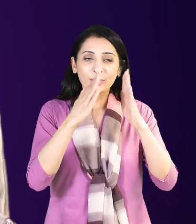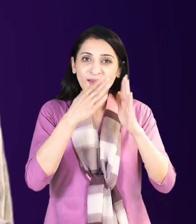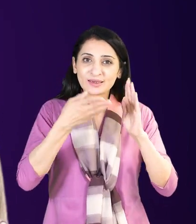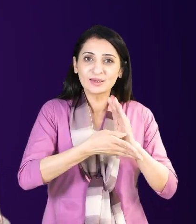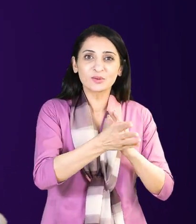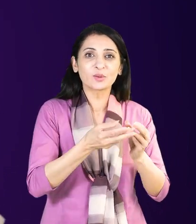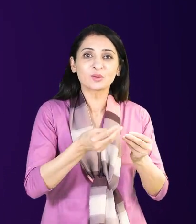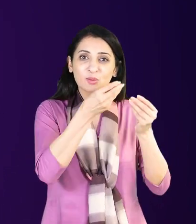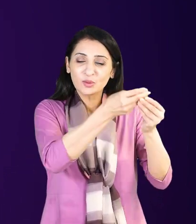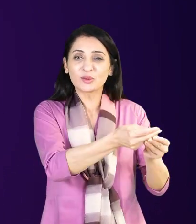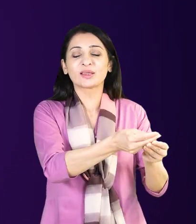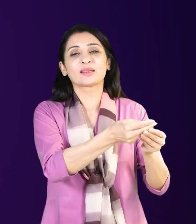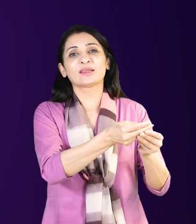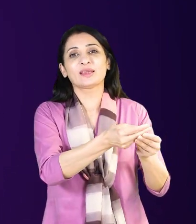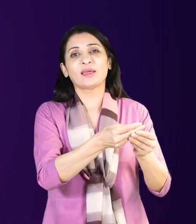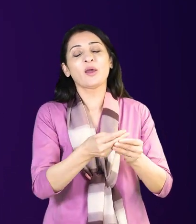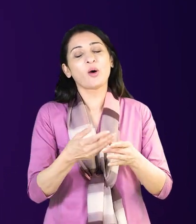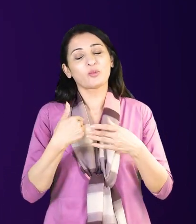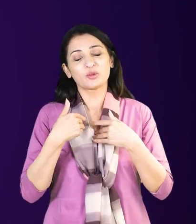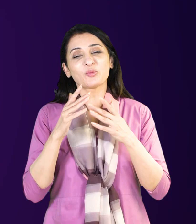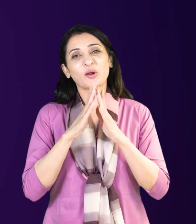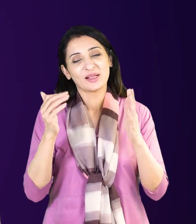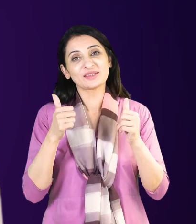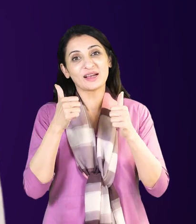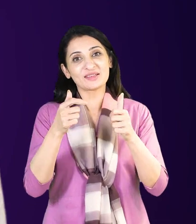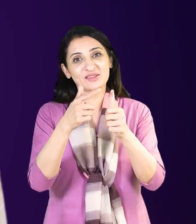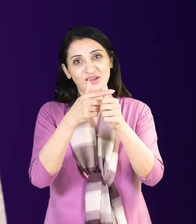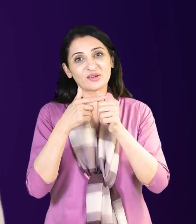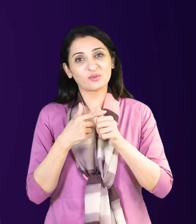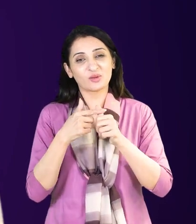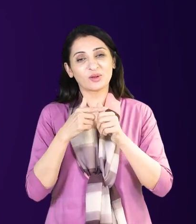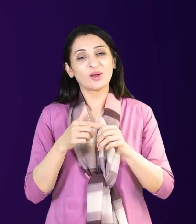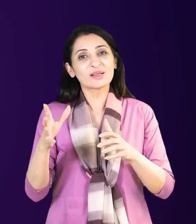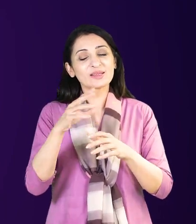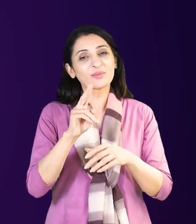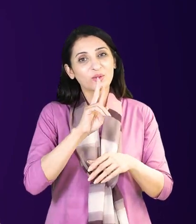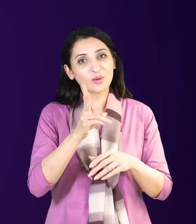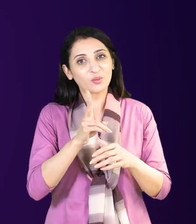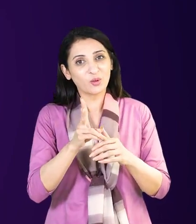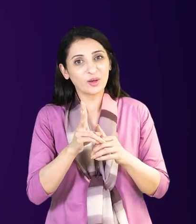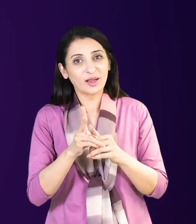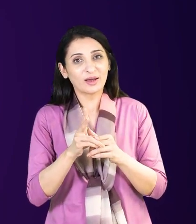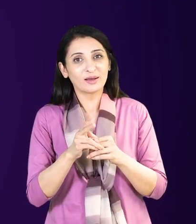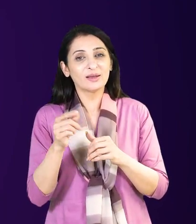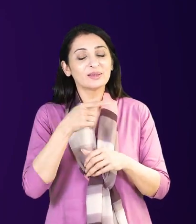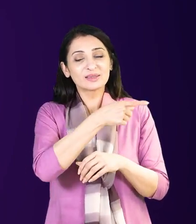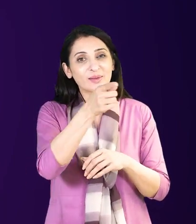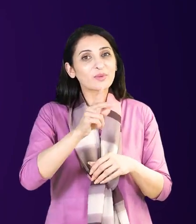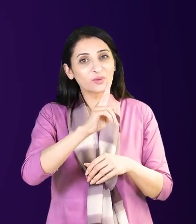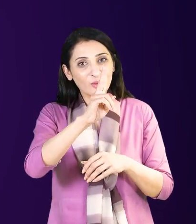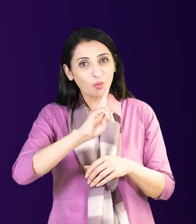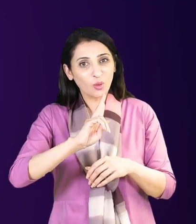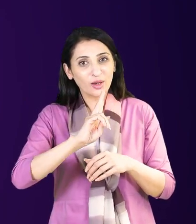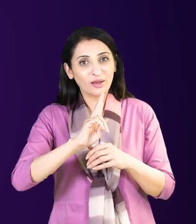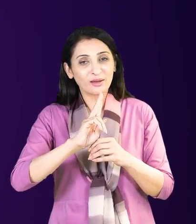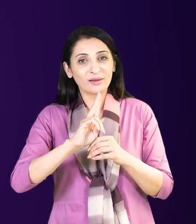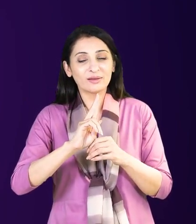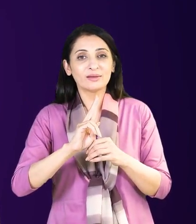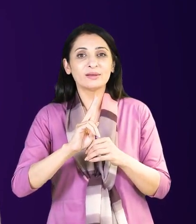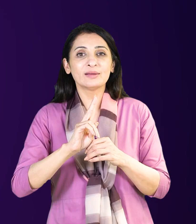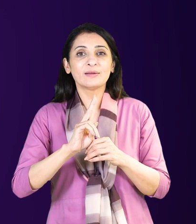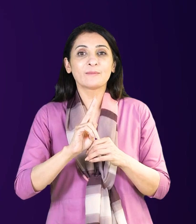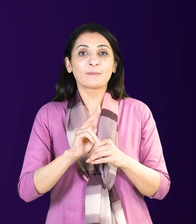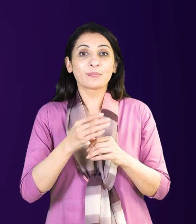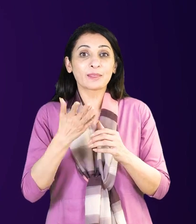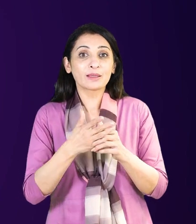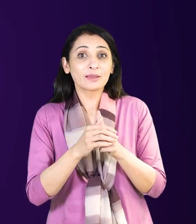टू देयर होम्स और मैंने उनको दिए, इंट्रोड्यूस करवाए और मुझे बड़ा अच्छा रिस्पॉन्स मिला। एंड एवरीबडी सेड टू मी, आई रिमेंबर मेरे वन ऑफ द फर्स्ट क्लाइंट्स ने मुझे कहा